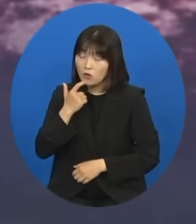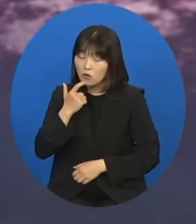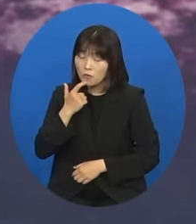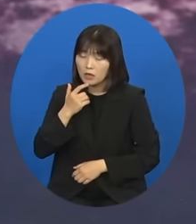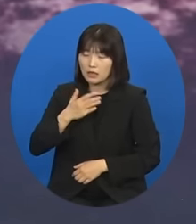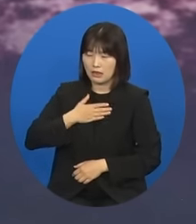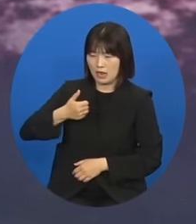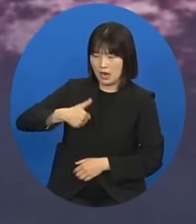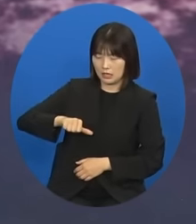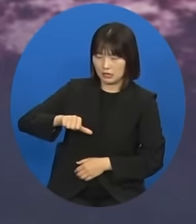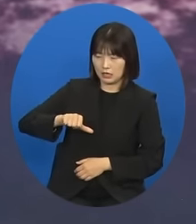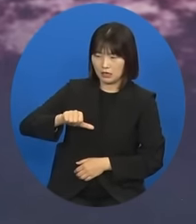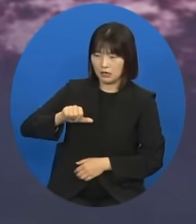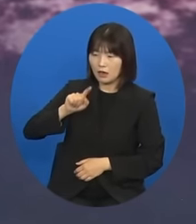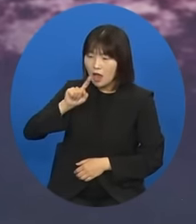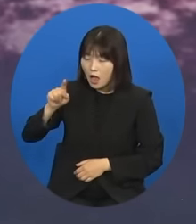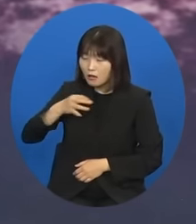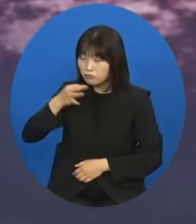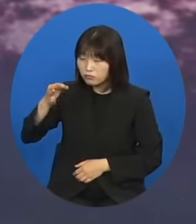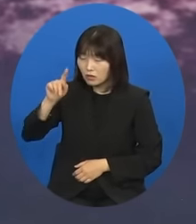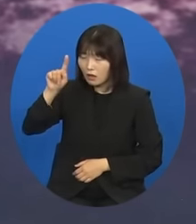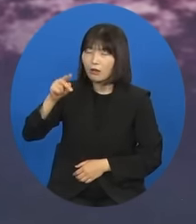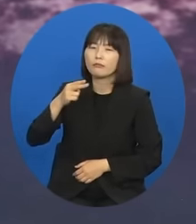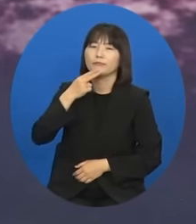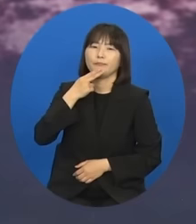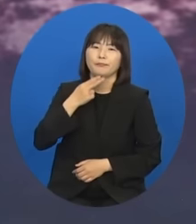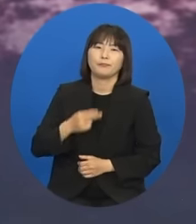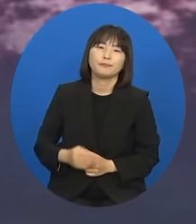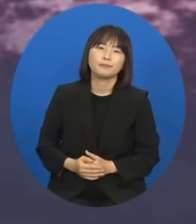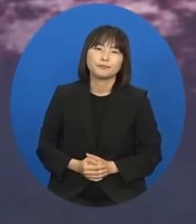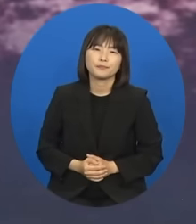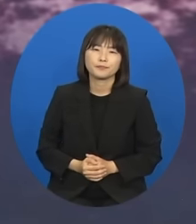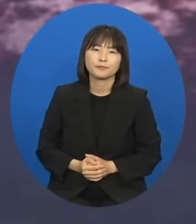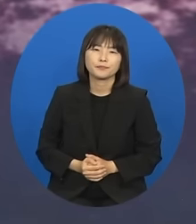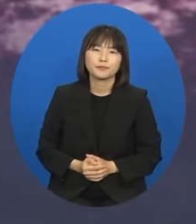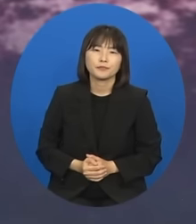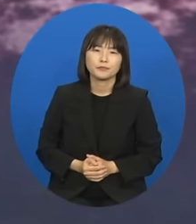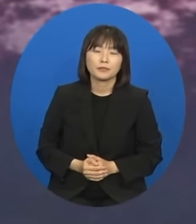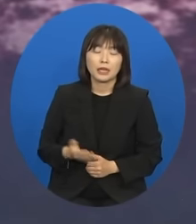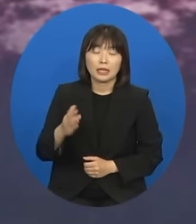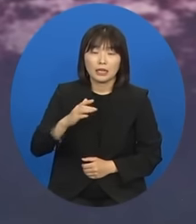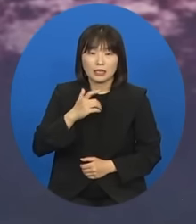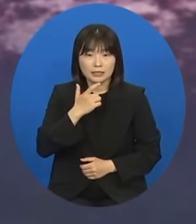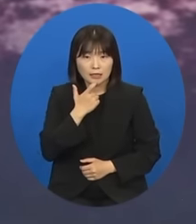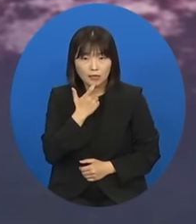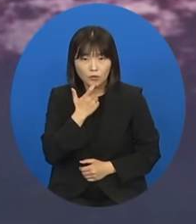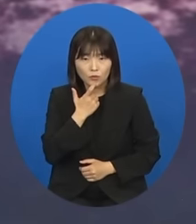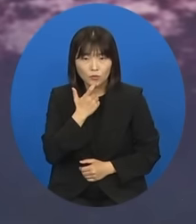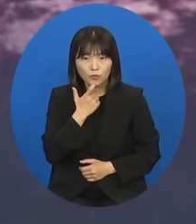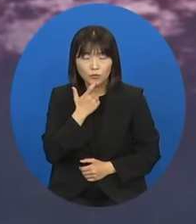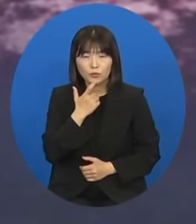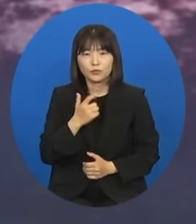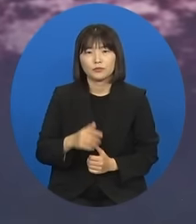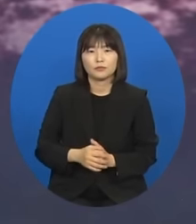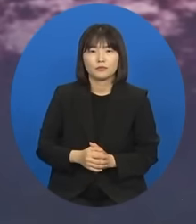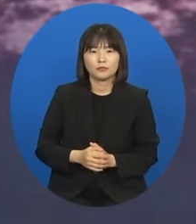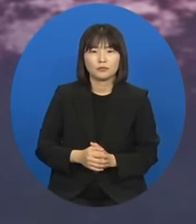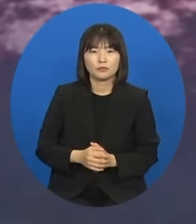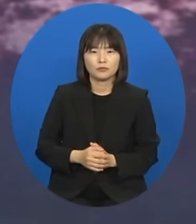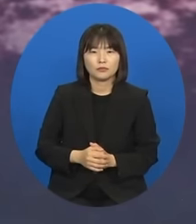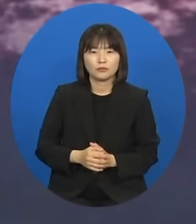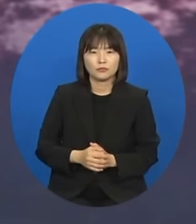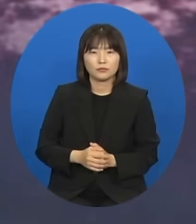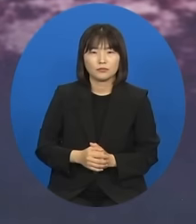마선 내 아들아라고 부르는게 아니에요 근데이 야곱은 형으로 위장을